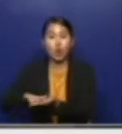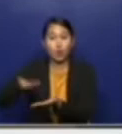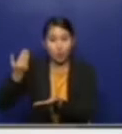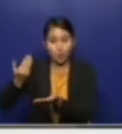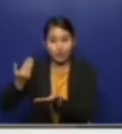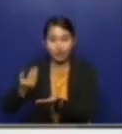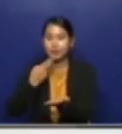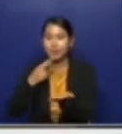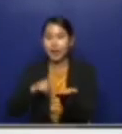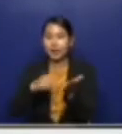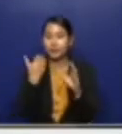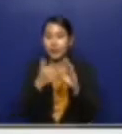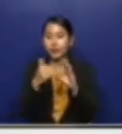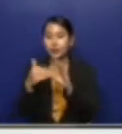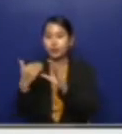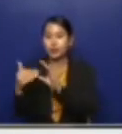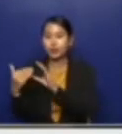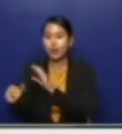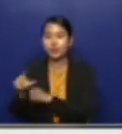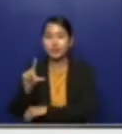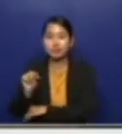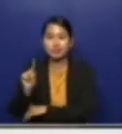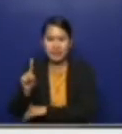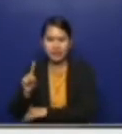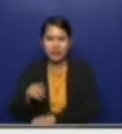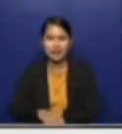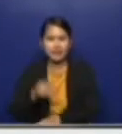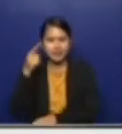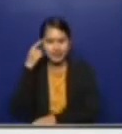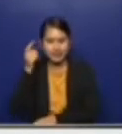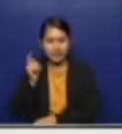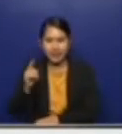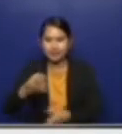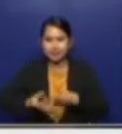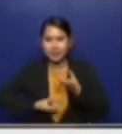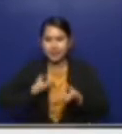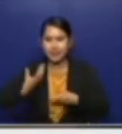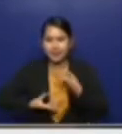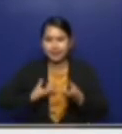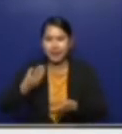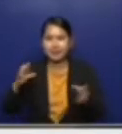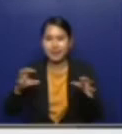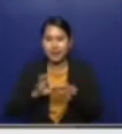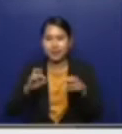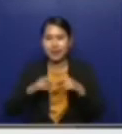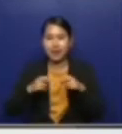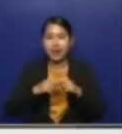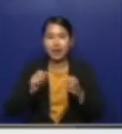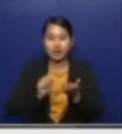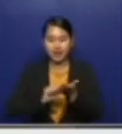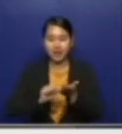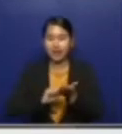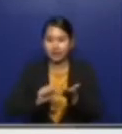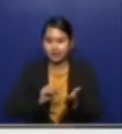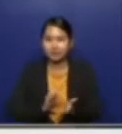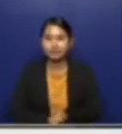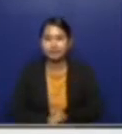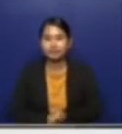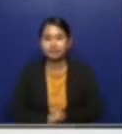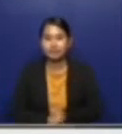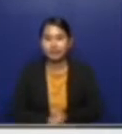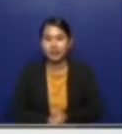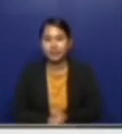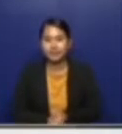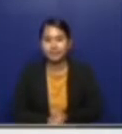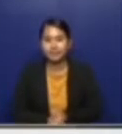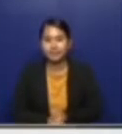ฉบับไปขอความคิดเห็นไปให้แสดงความคิดเห็นต่างๆในการแก้ไขปัญหาประเทศประเ